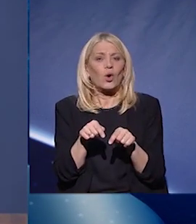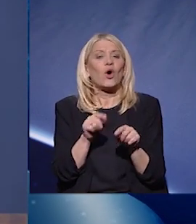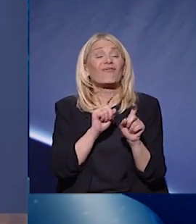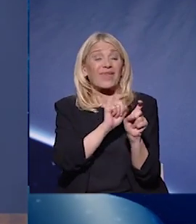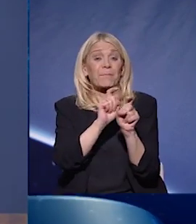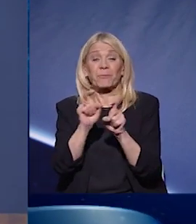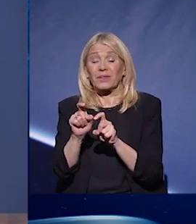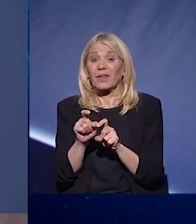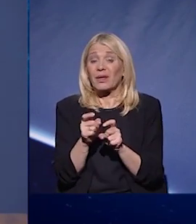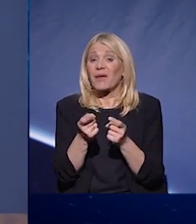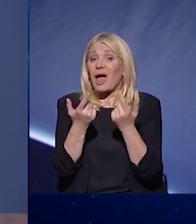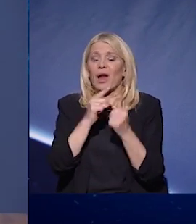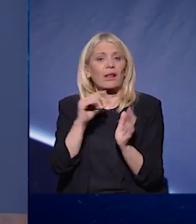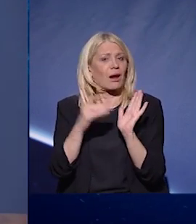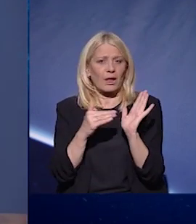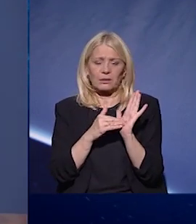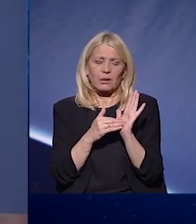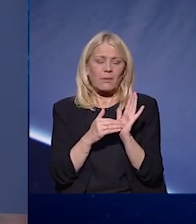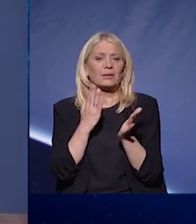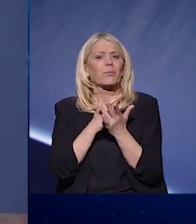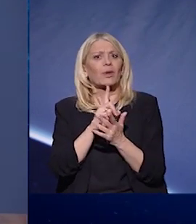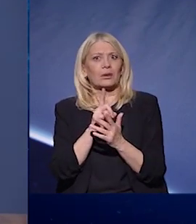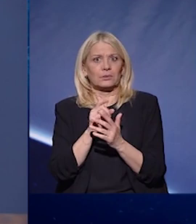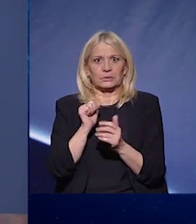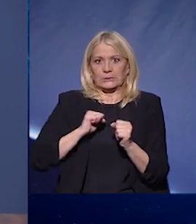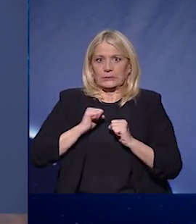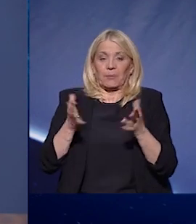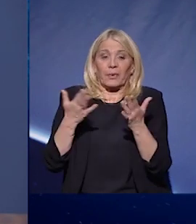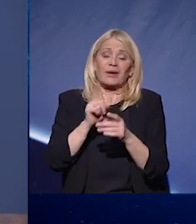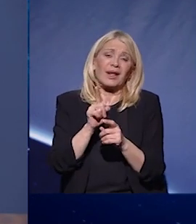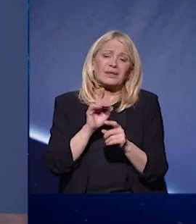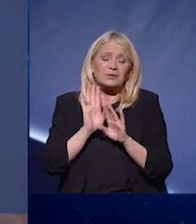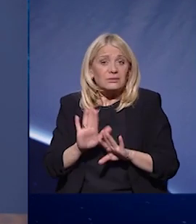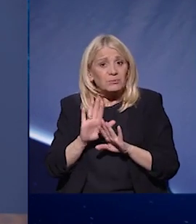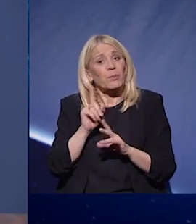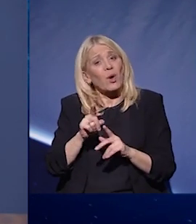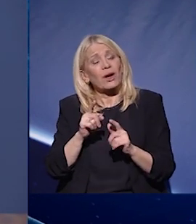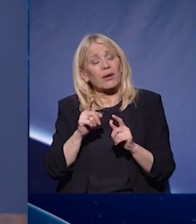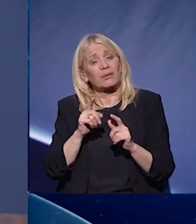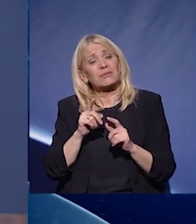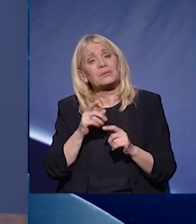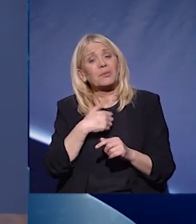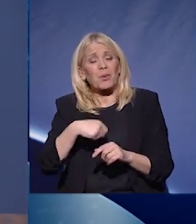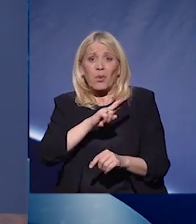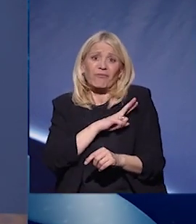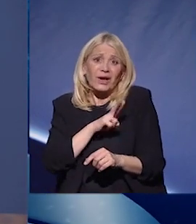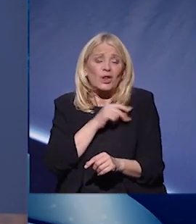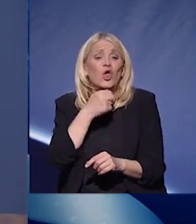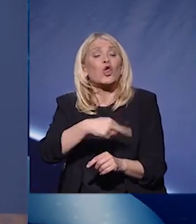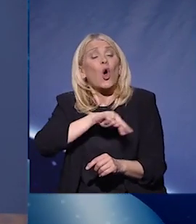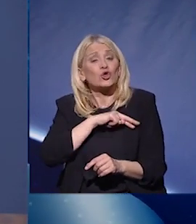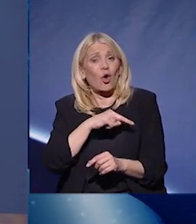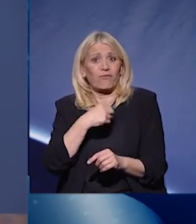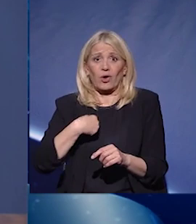ove epidemije, ali ne treba da budemo nestrpljivi, da sve ovo što smo zaista marljivo i odgovorno